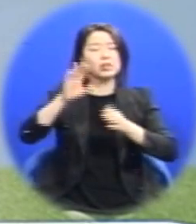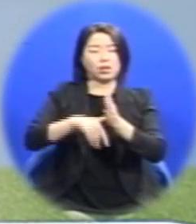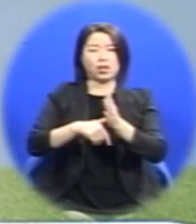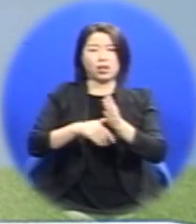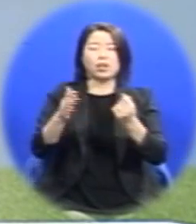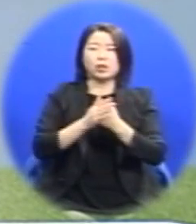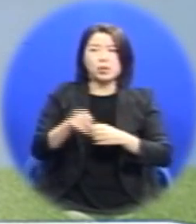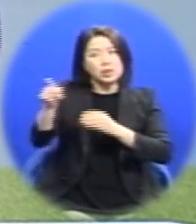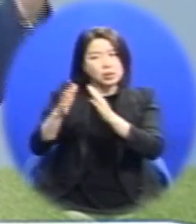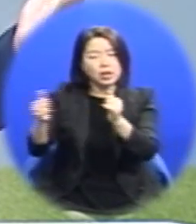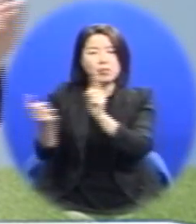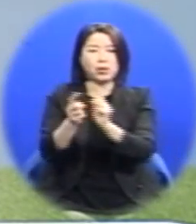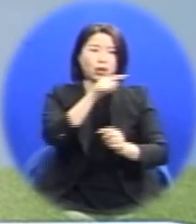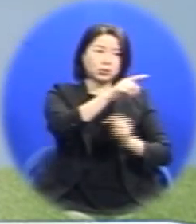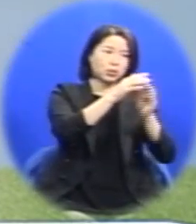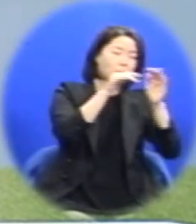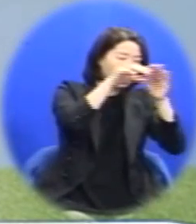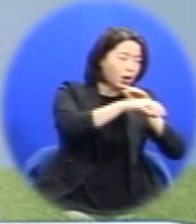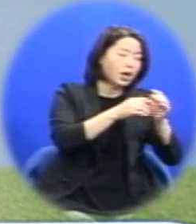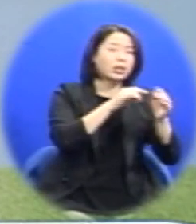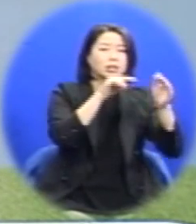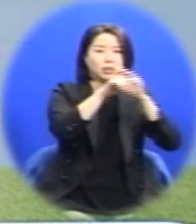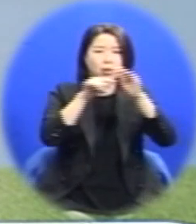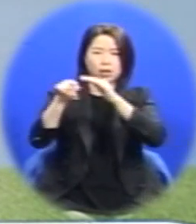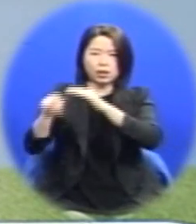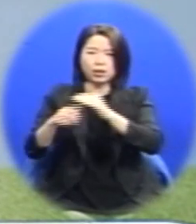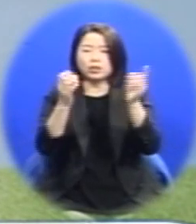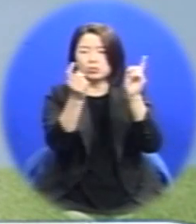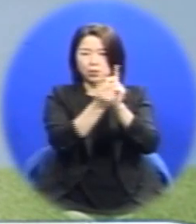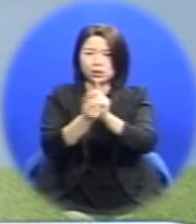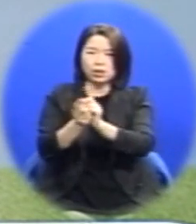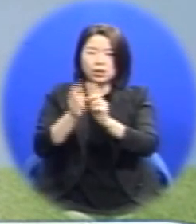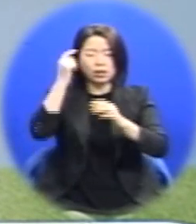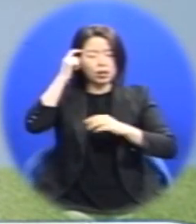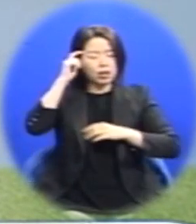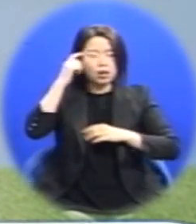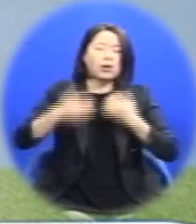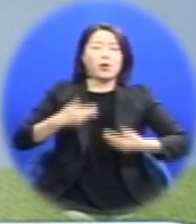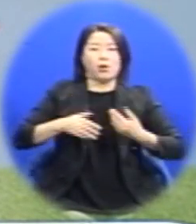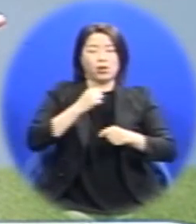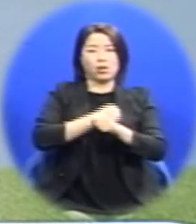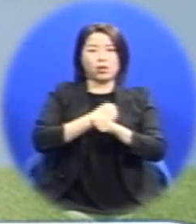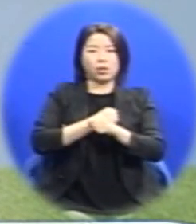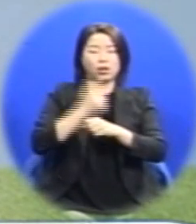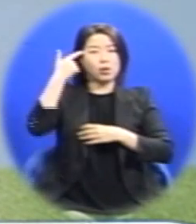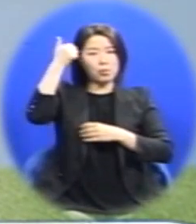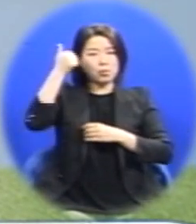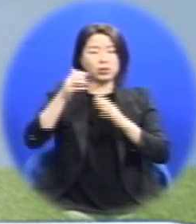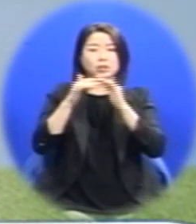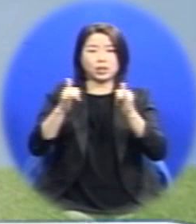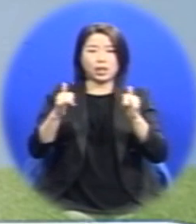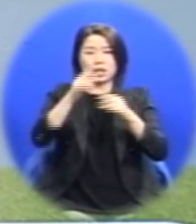그래서 이 사람 만나고 저곳을 찾아가고 동분서주 뛰어다니느라고 정신을 없다가 목회자 기도 모임에